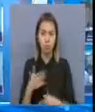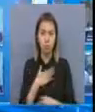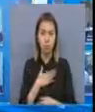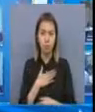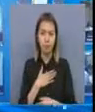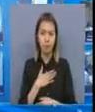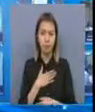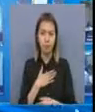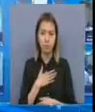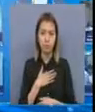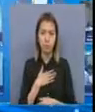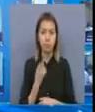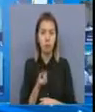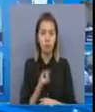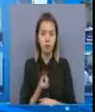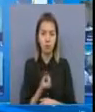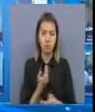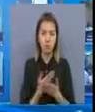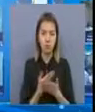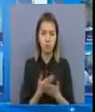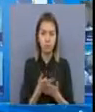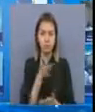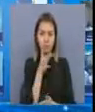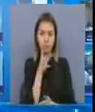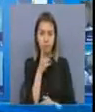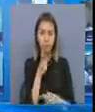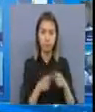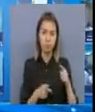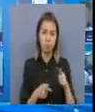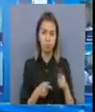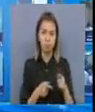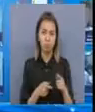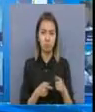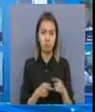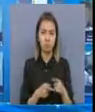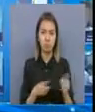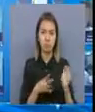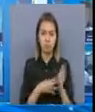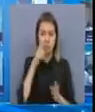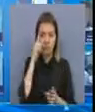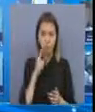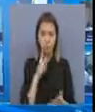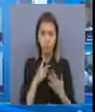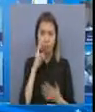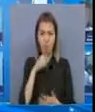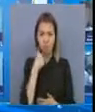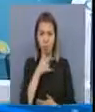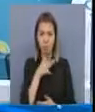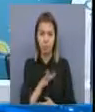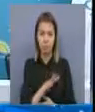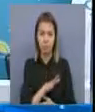оған жарты жыл өте аз уақытты, жарты жылдай бір 9 айдай болса, бір жылдай болса жақсы